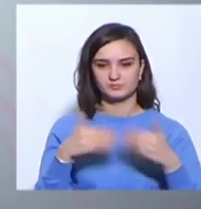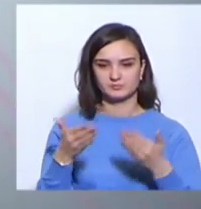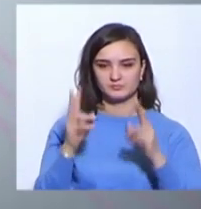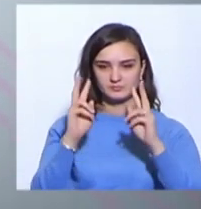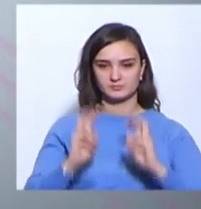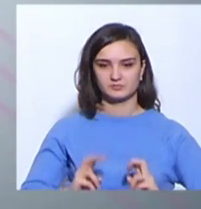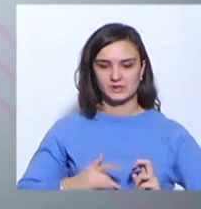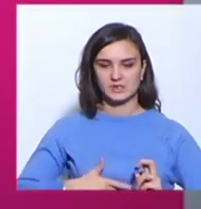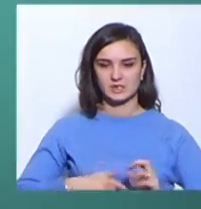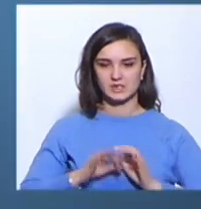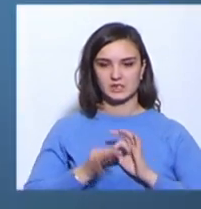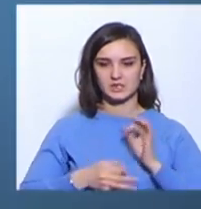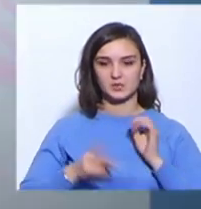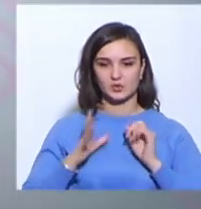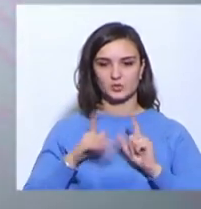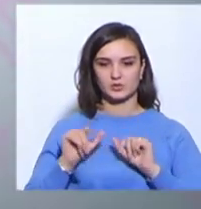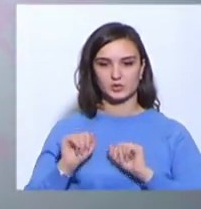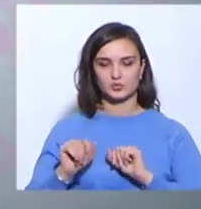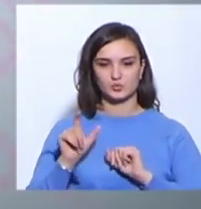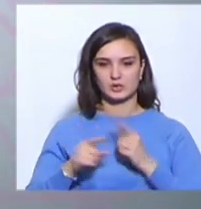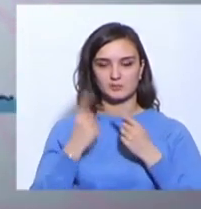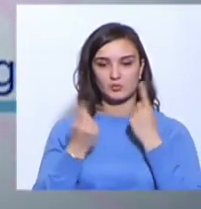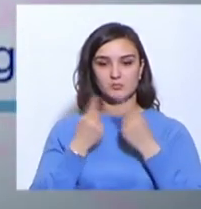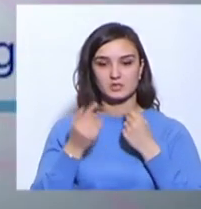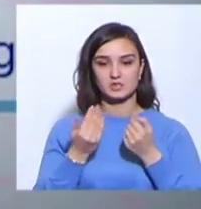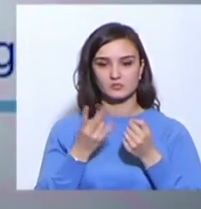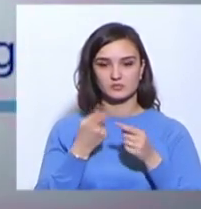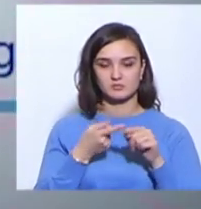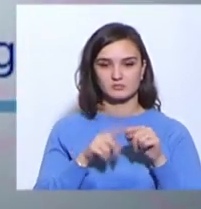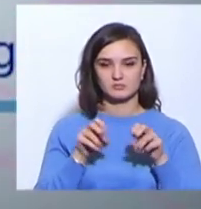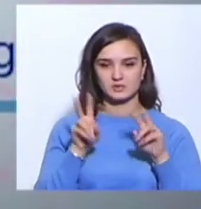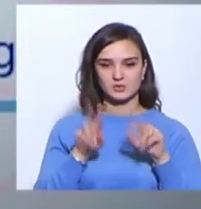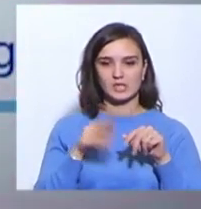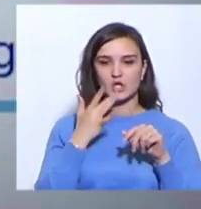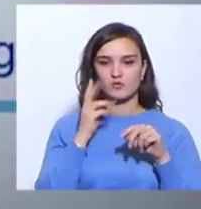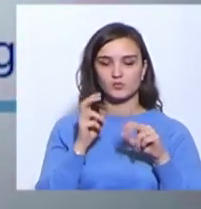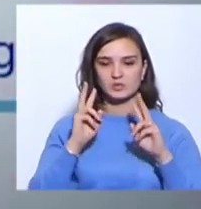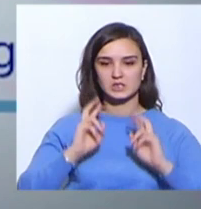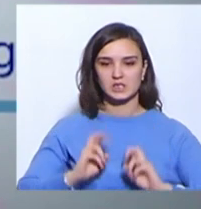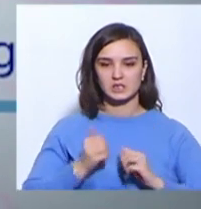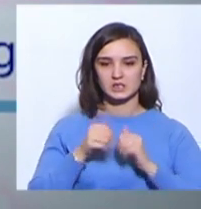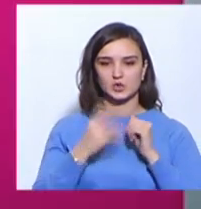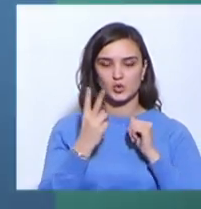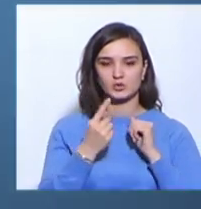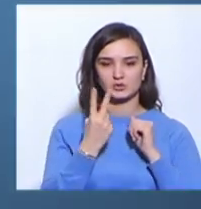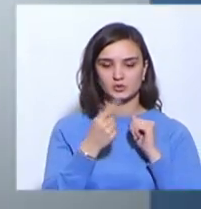ნაწლავის კიბოს სკრინინგი და იყავი დაცული. ინფორმაციისთვის მიმართეთ ეროვნულ სკრინინგ-ცენტრს